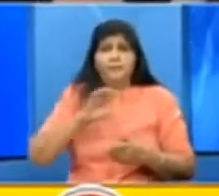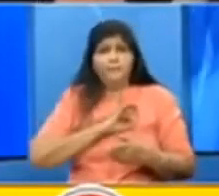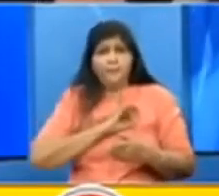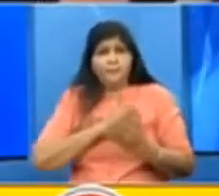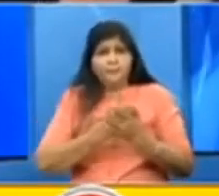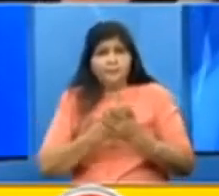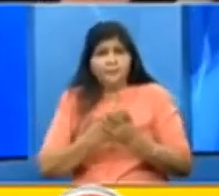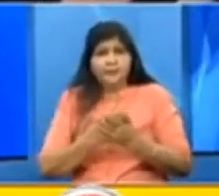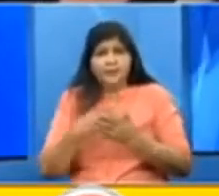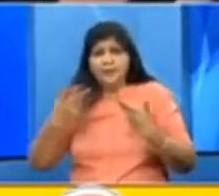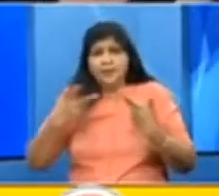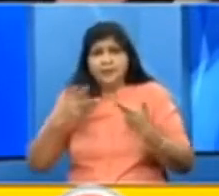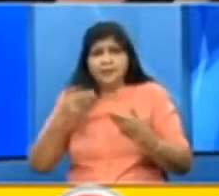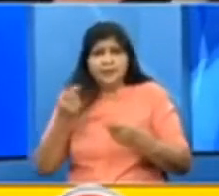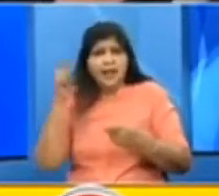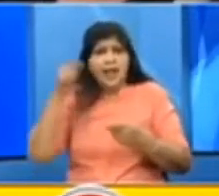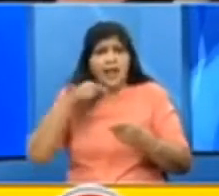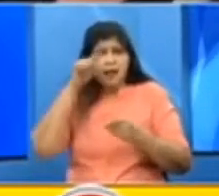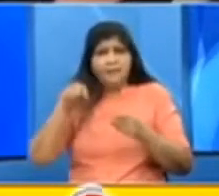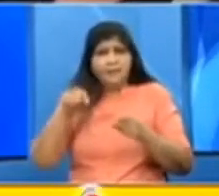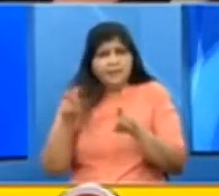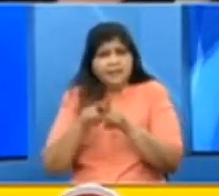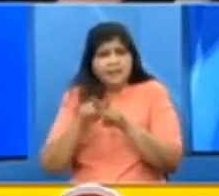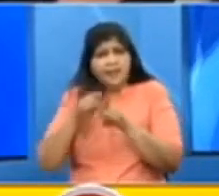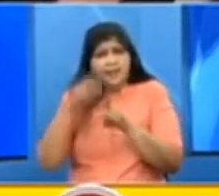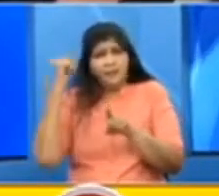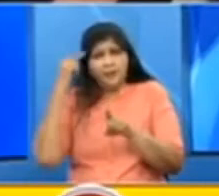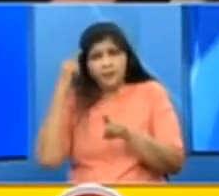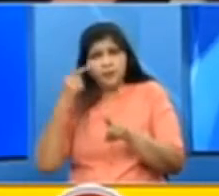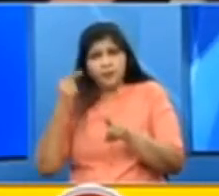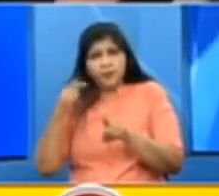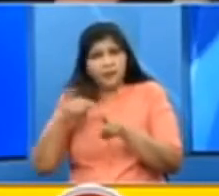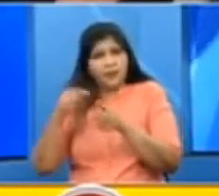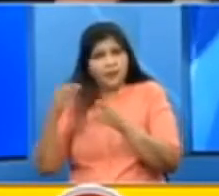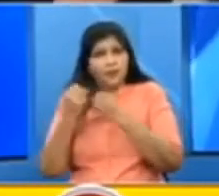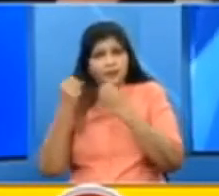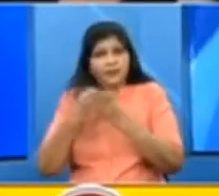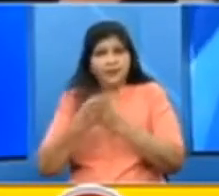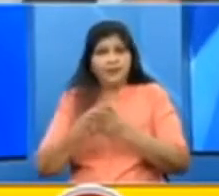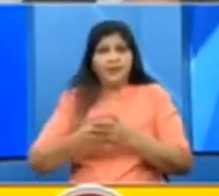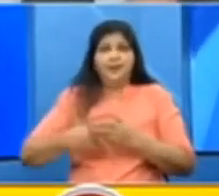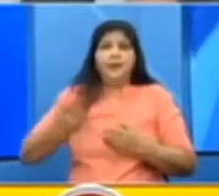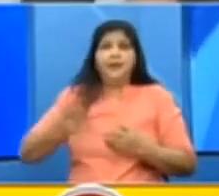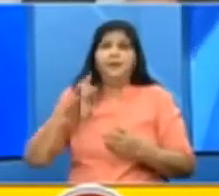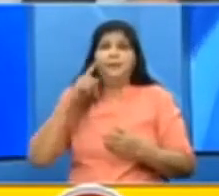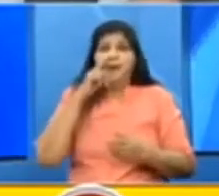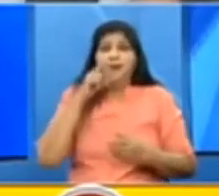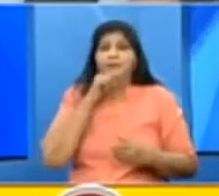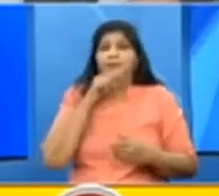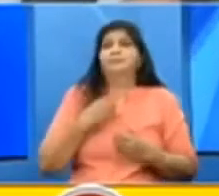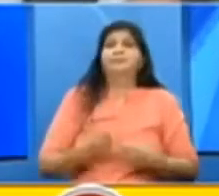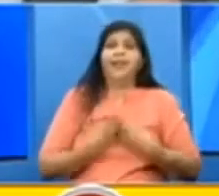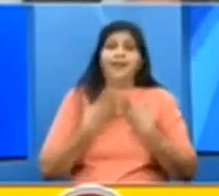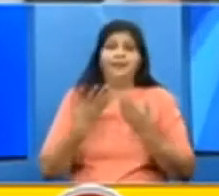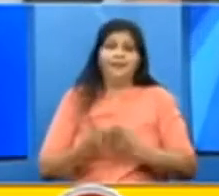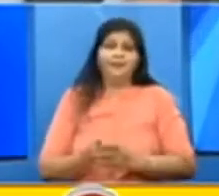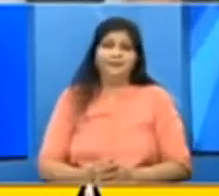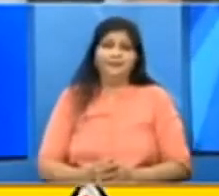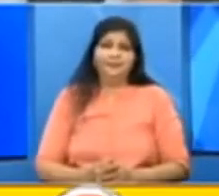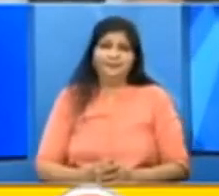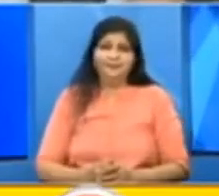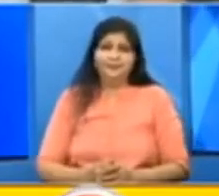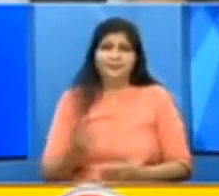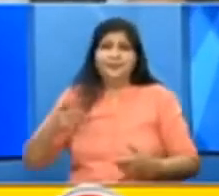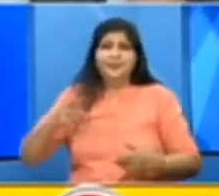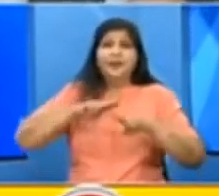रिजल्ट मिला कि कुछ कम आया? नहीं, जो चाहा था वही मिला है। मेरे पेरेंट्स भी बहुत खुश हैं। वाह। अच्छा,